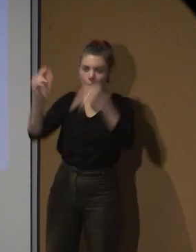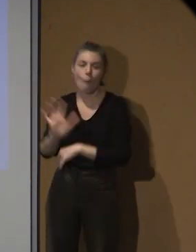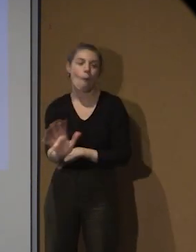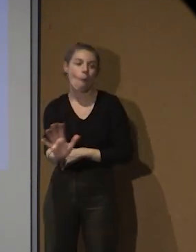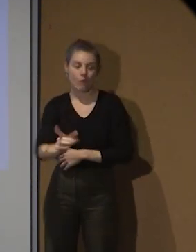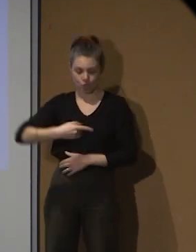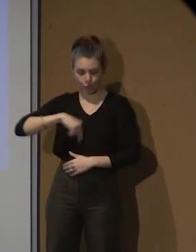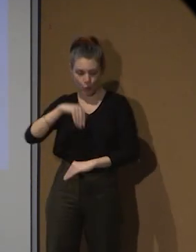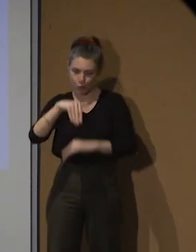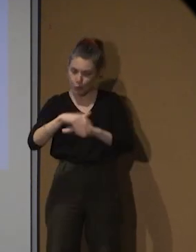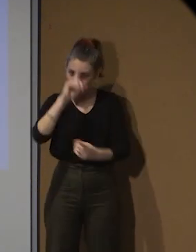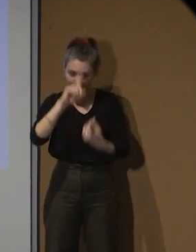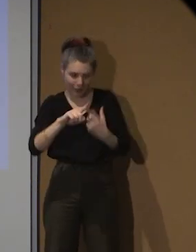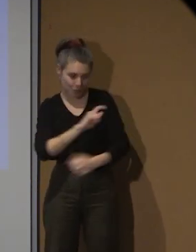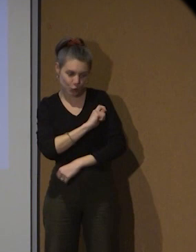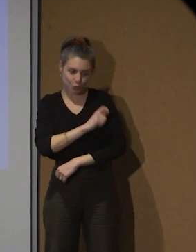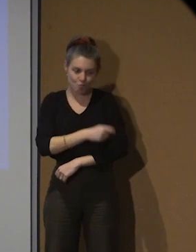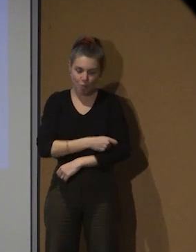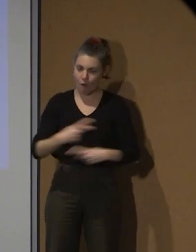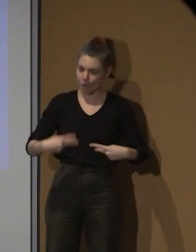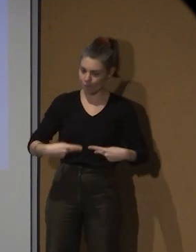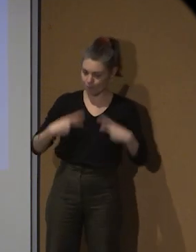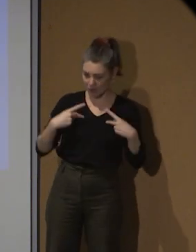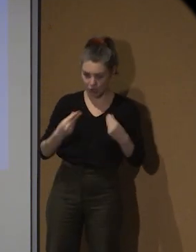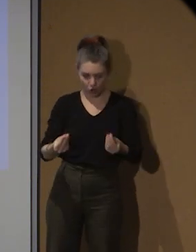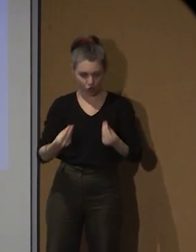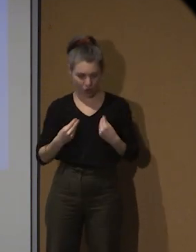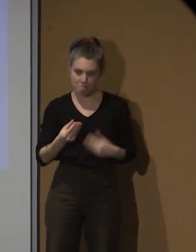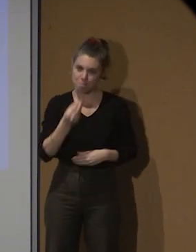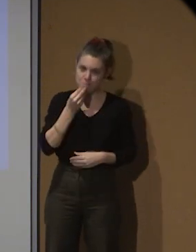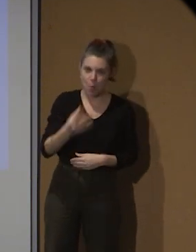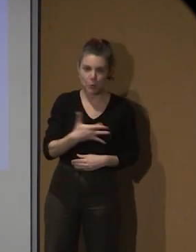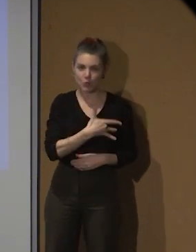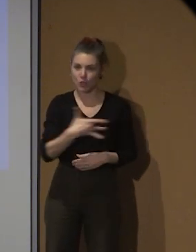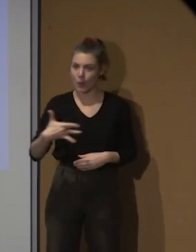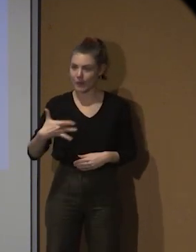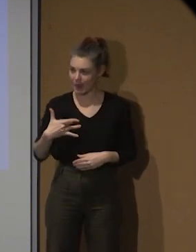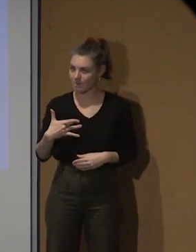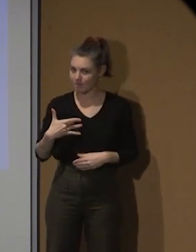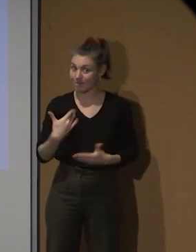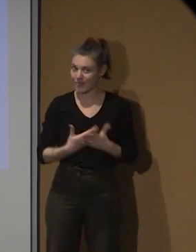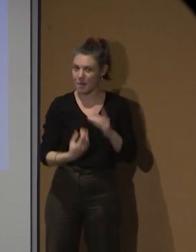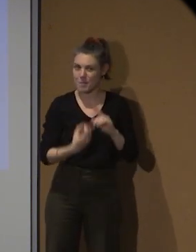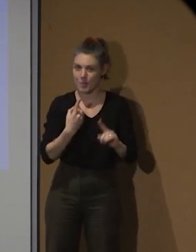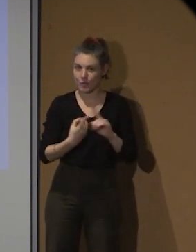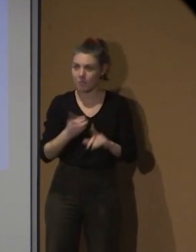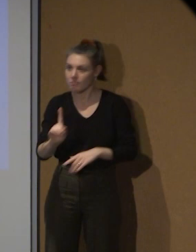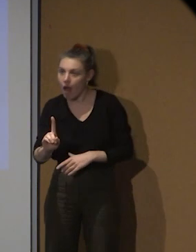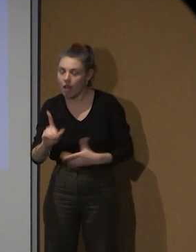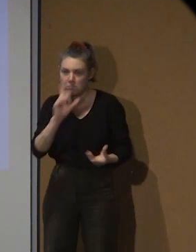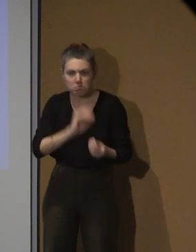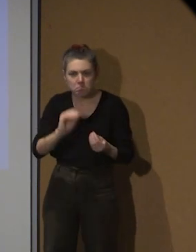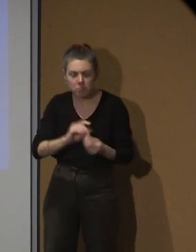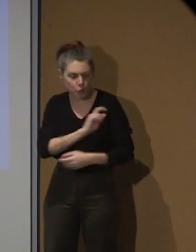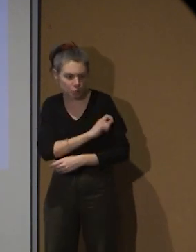qui permet de se garder en bonne santé, quoi. Le sport santé. Voilà. Reste à savoir évidemment quel sport pratiquer,